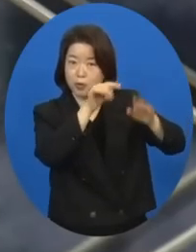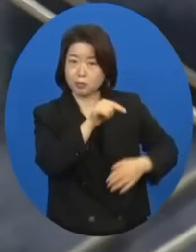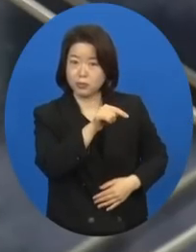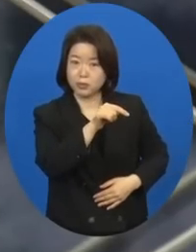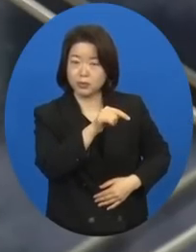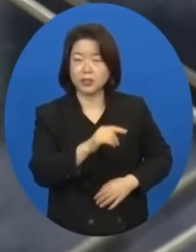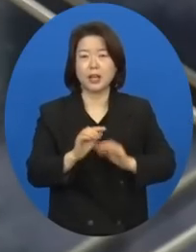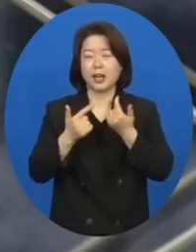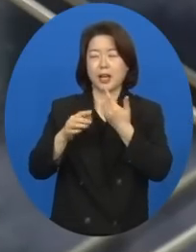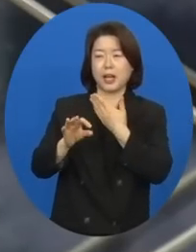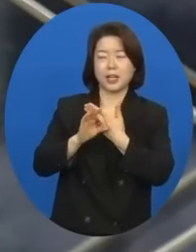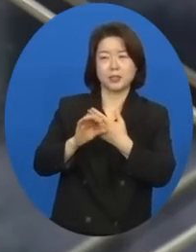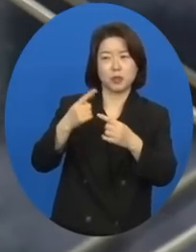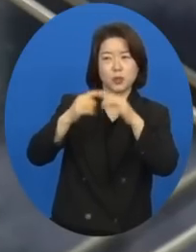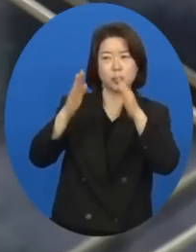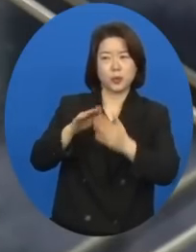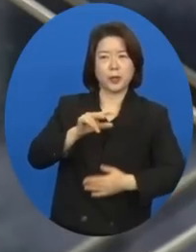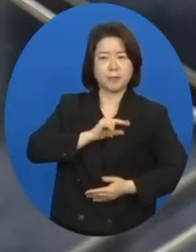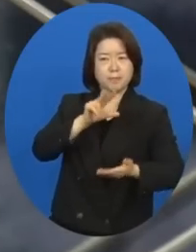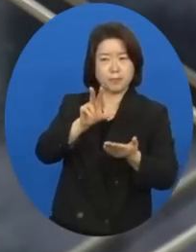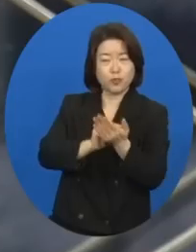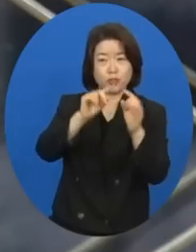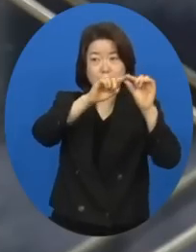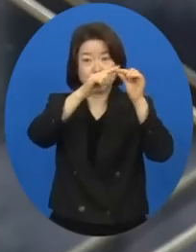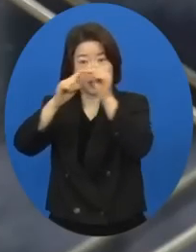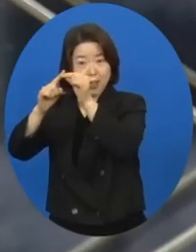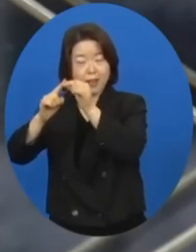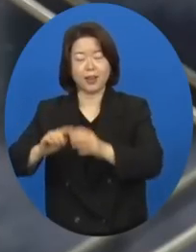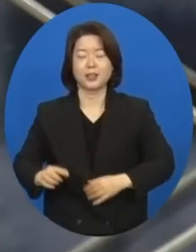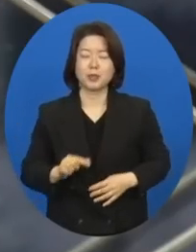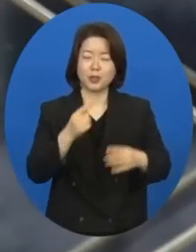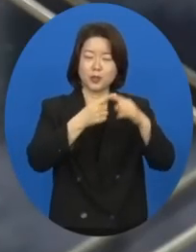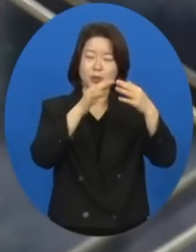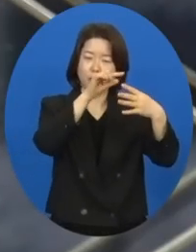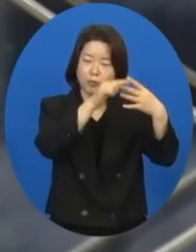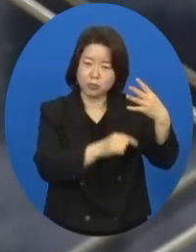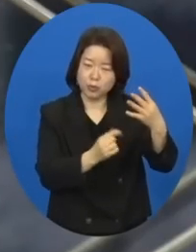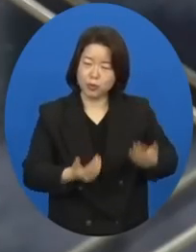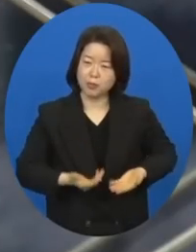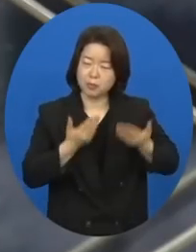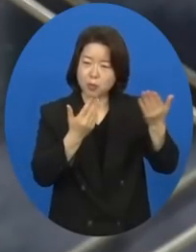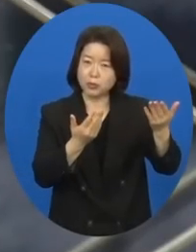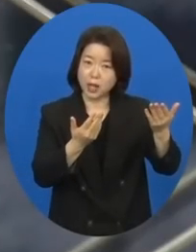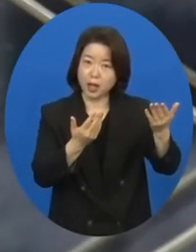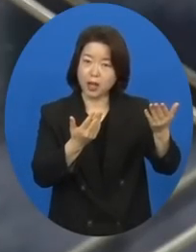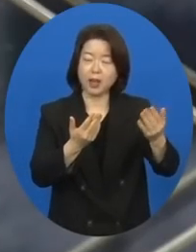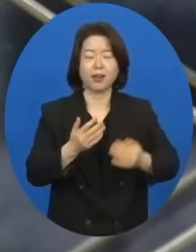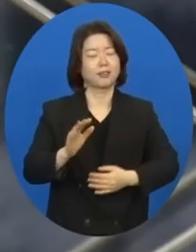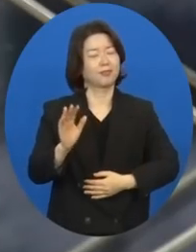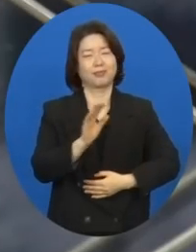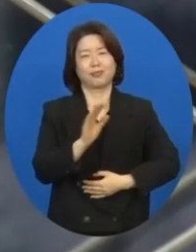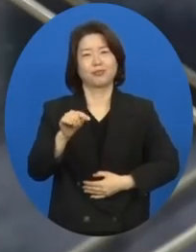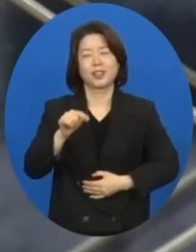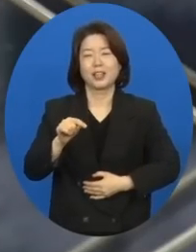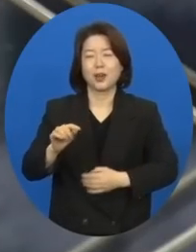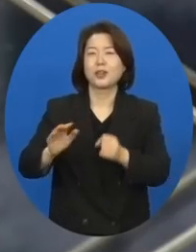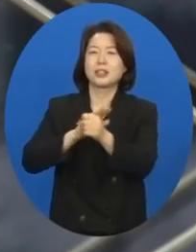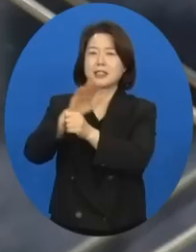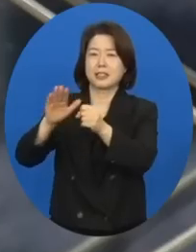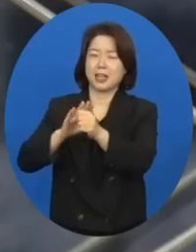교회의 표어일까요? 교회가 하는 프로그램이나 봉사일까요? 그것은 바로